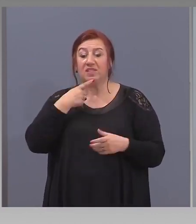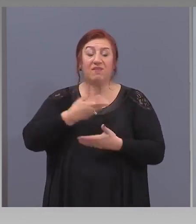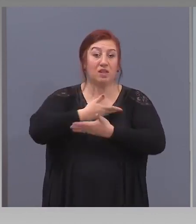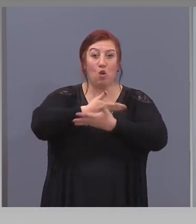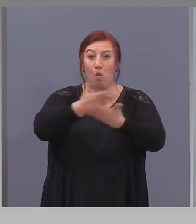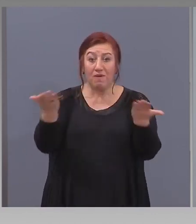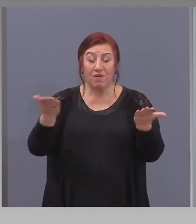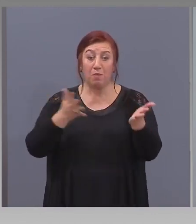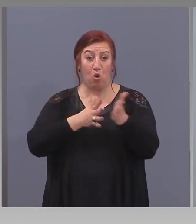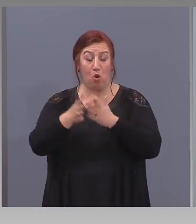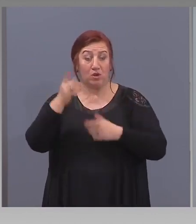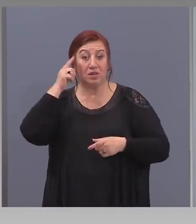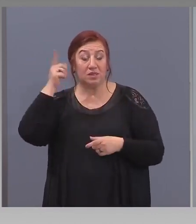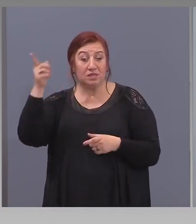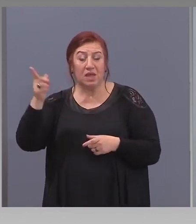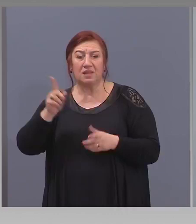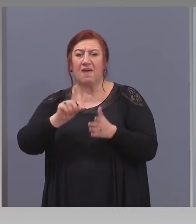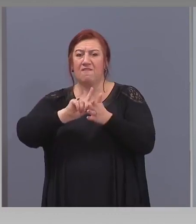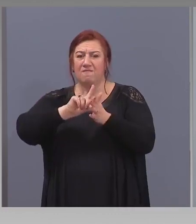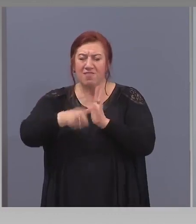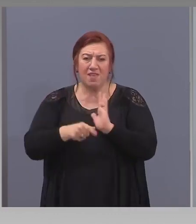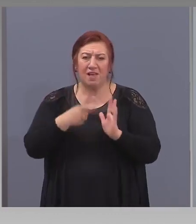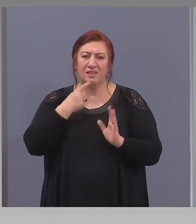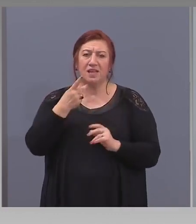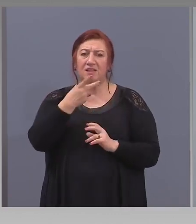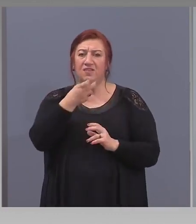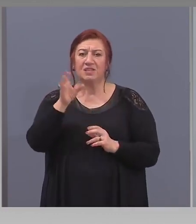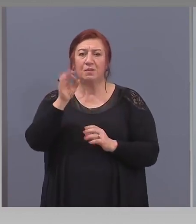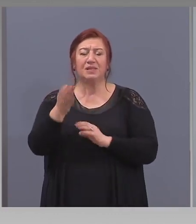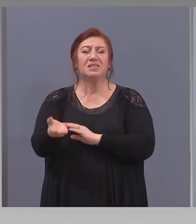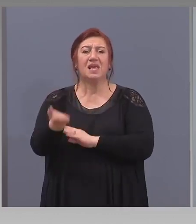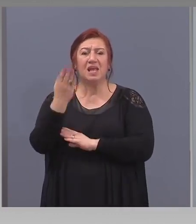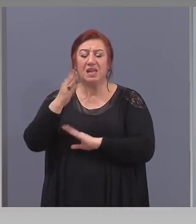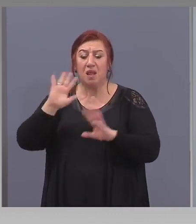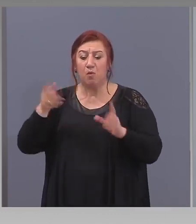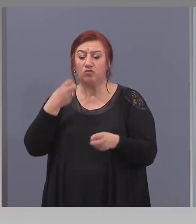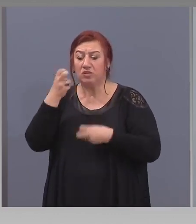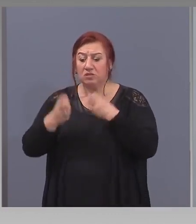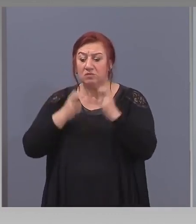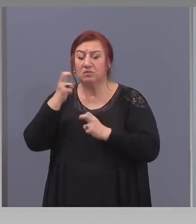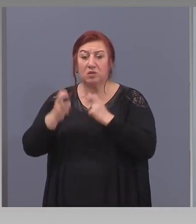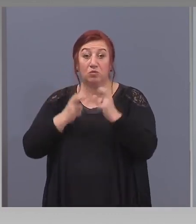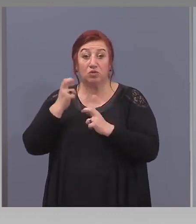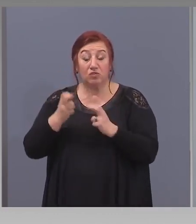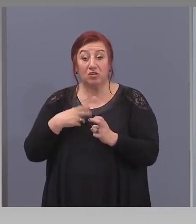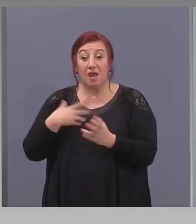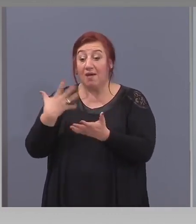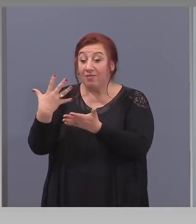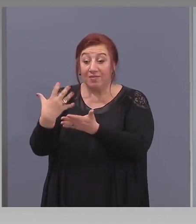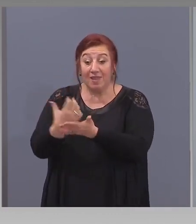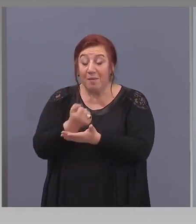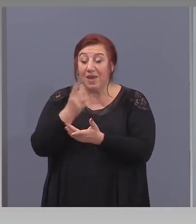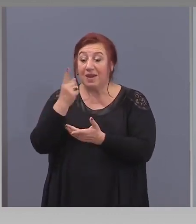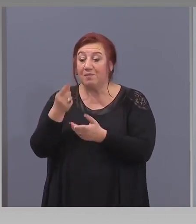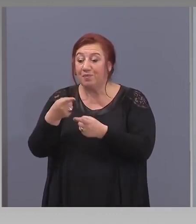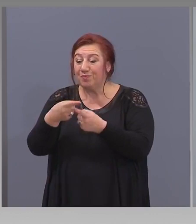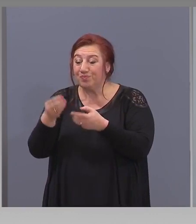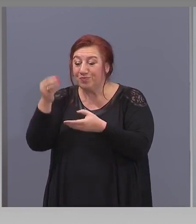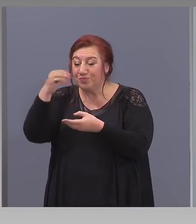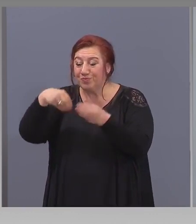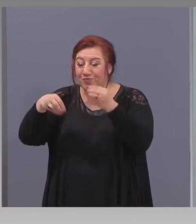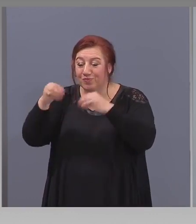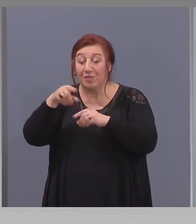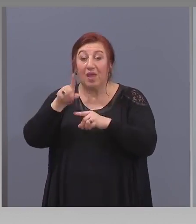рекламират. И веднага за 250 000 производство. Ако намериме субстанцията, ако аналози, които